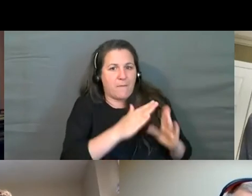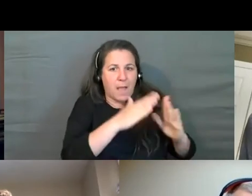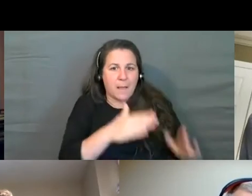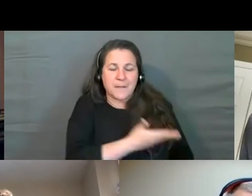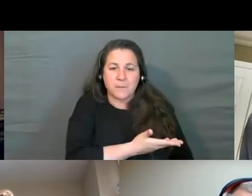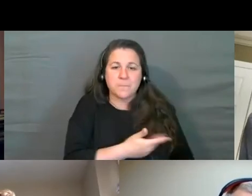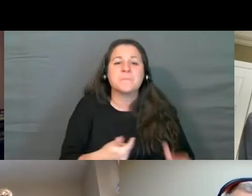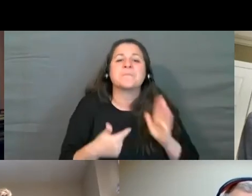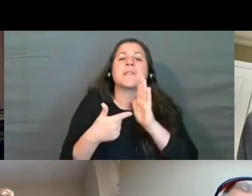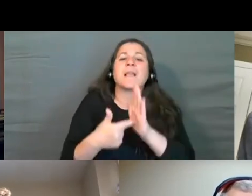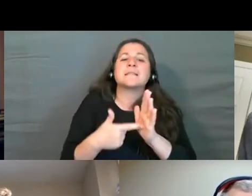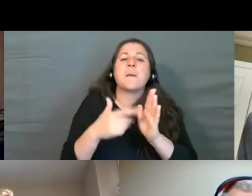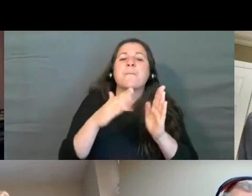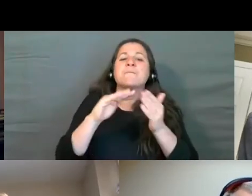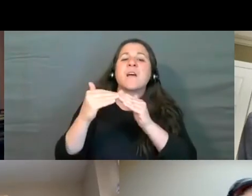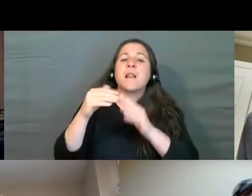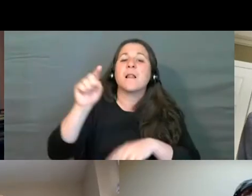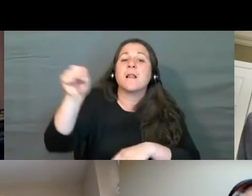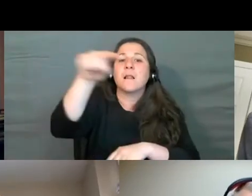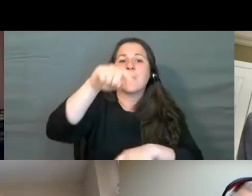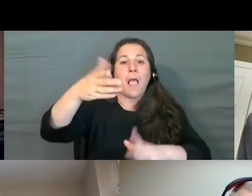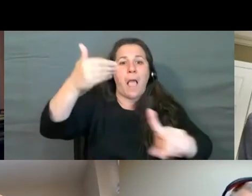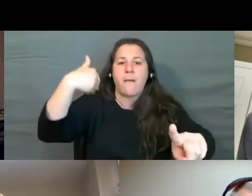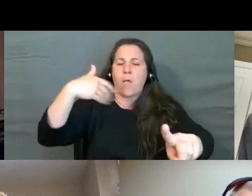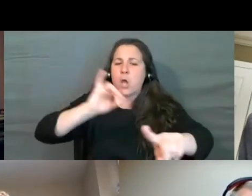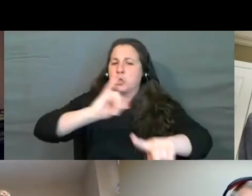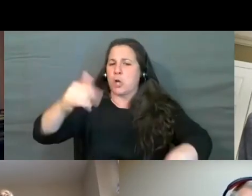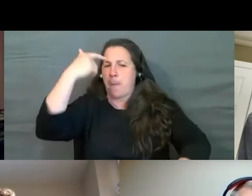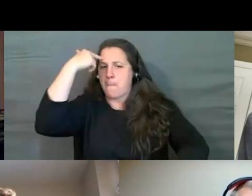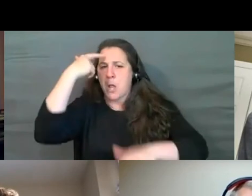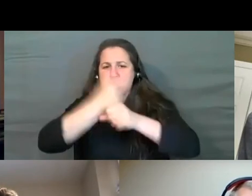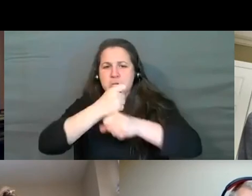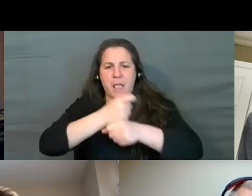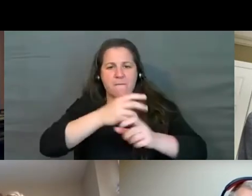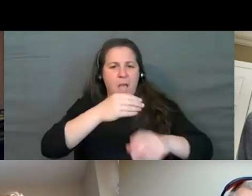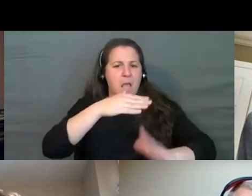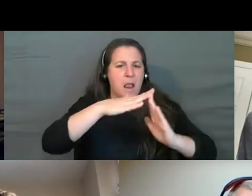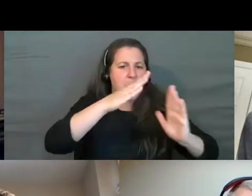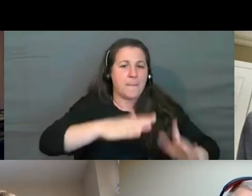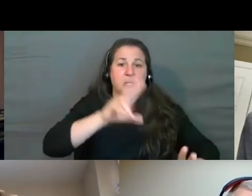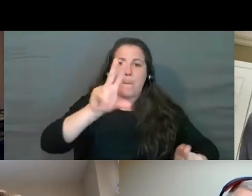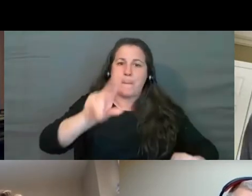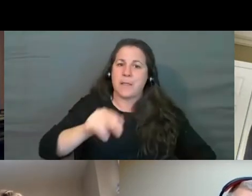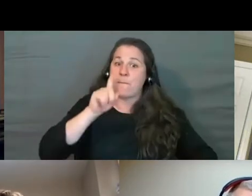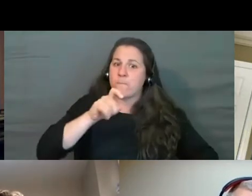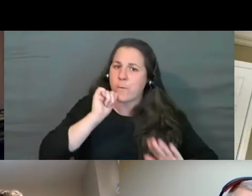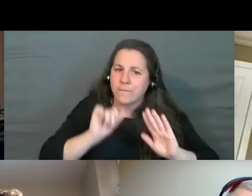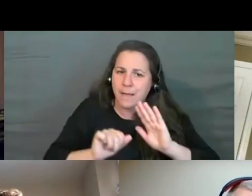grosses organisations, m'ont dit que c'était donc impensable il y a quelque temps de dire non, puis toute la confidentialité.